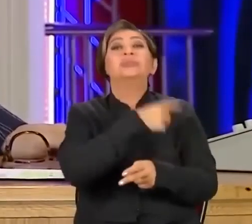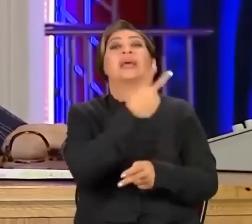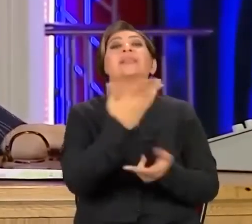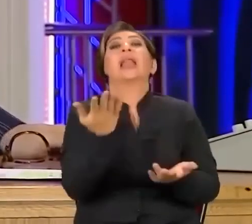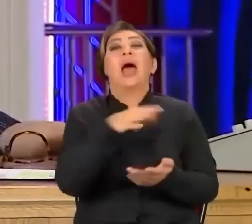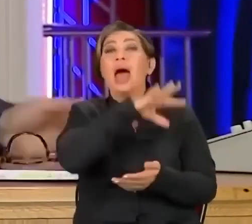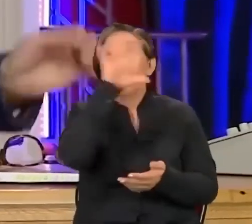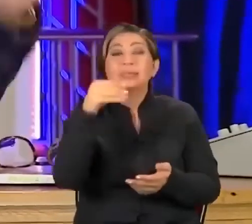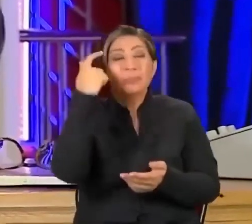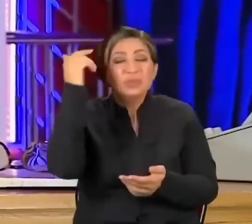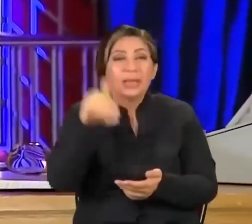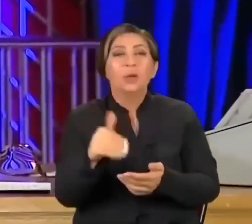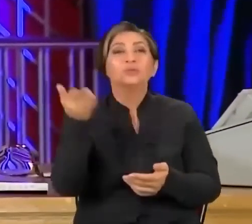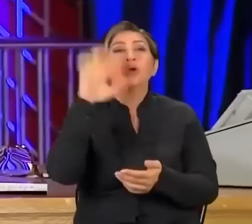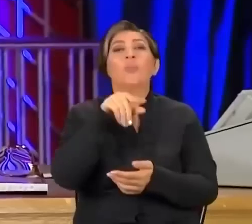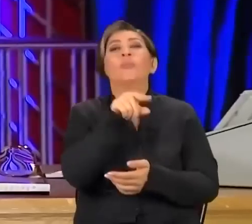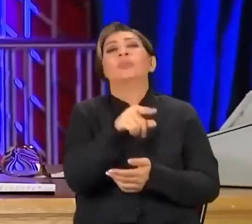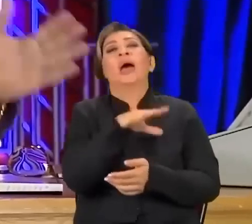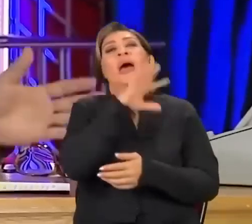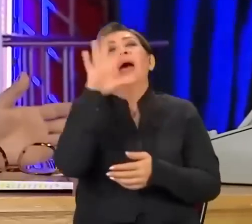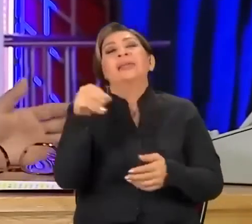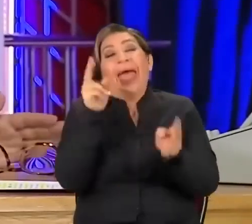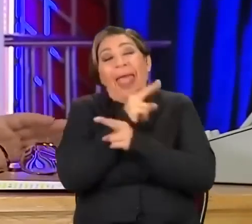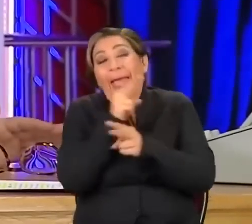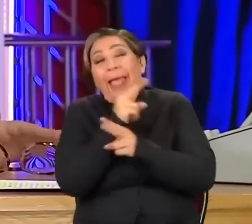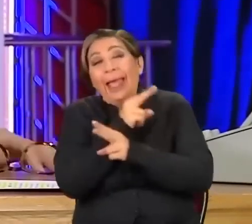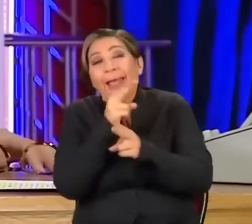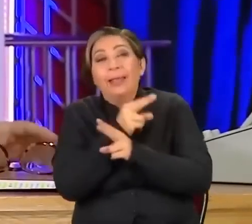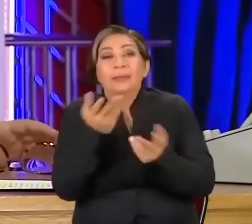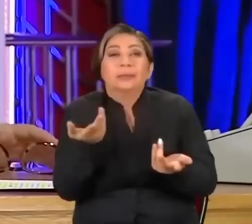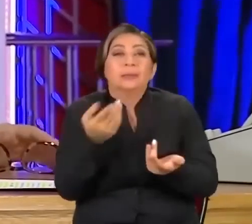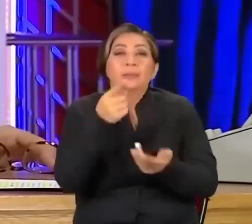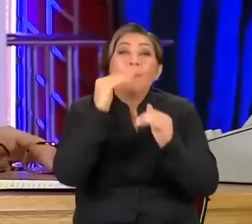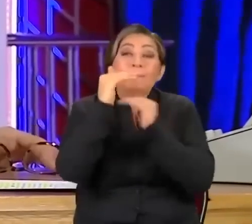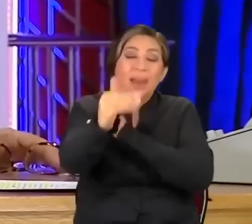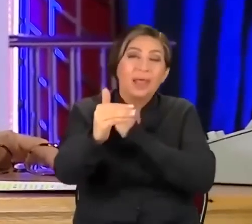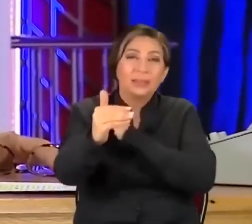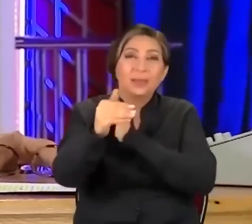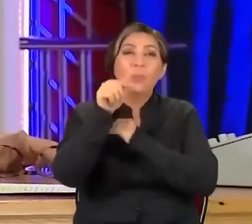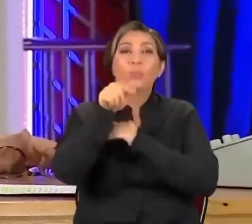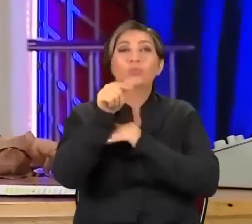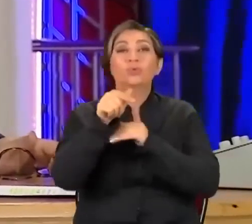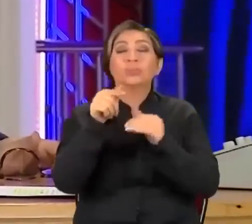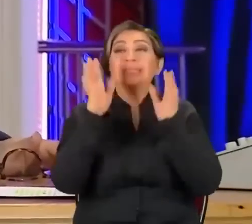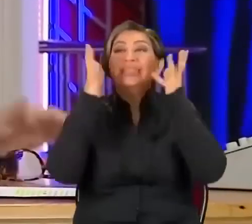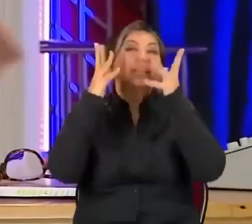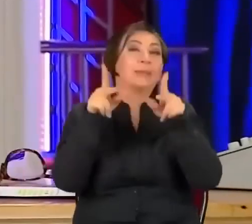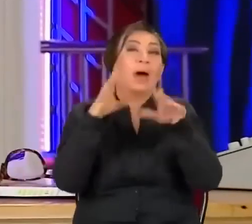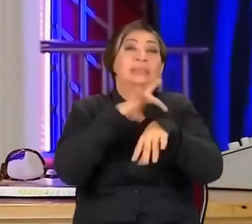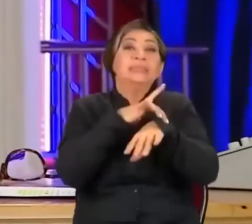değil, herkesin başına. Sonra da bunda da herkes kıkır kıkır gülüyor. Yani bu millet... Bunun hastası